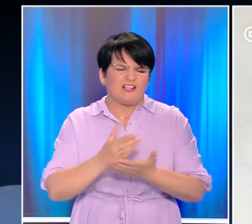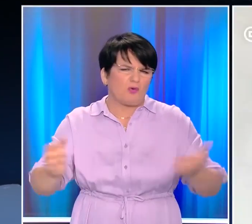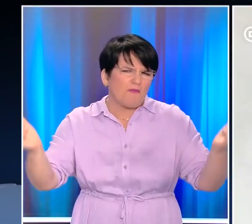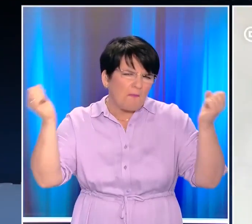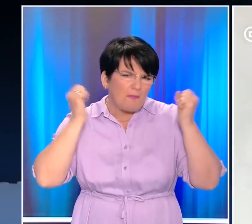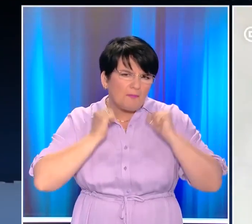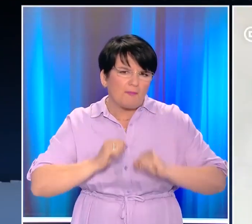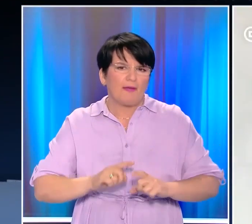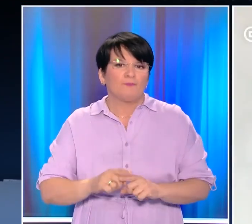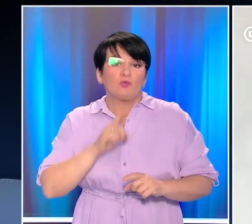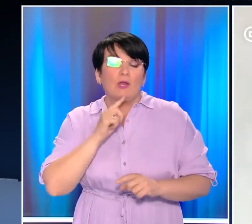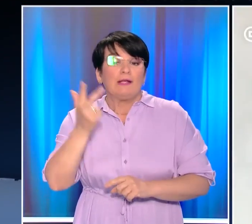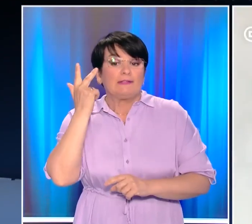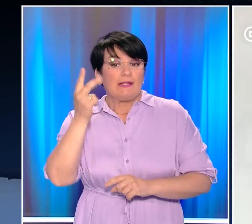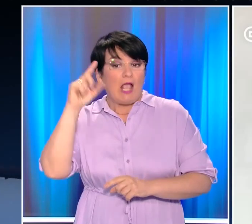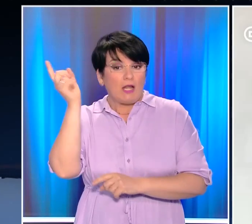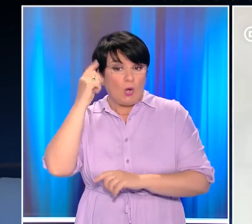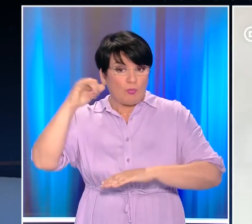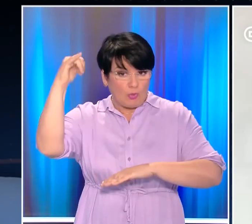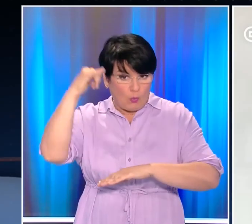Υπότιτλοι AUTHORWAVE